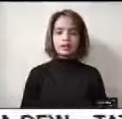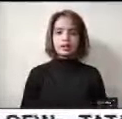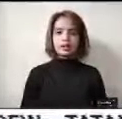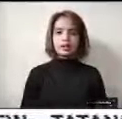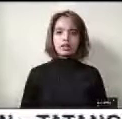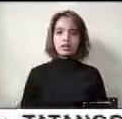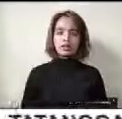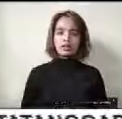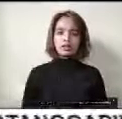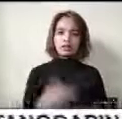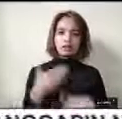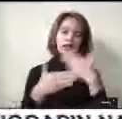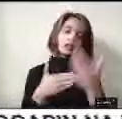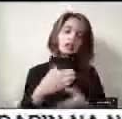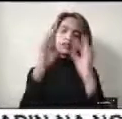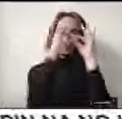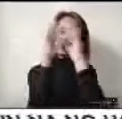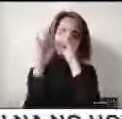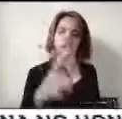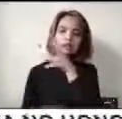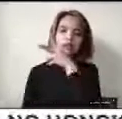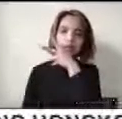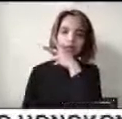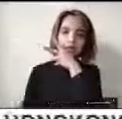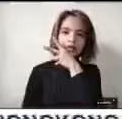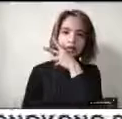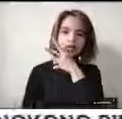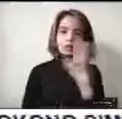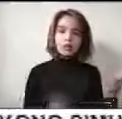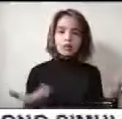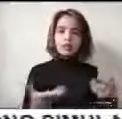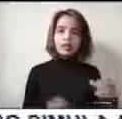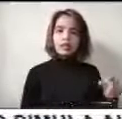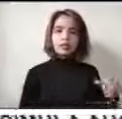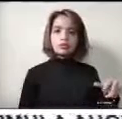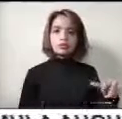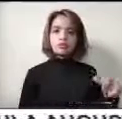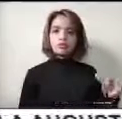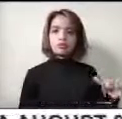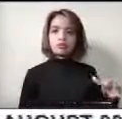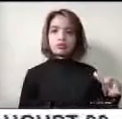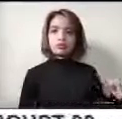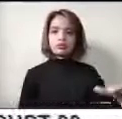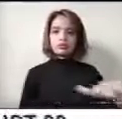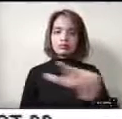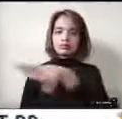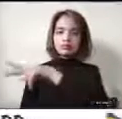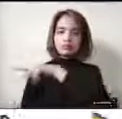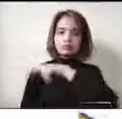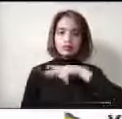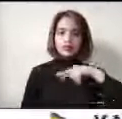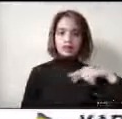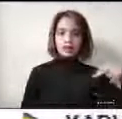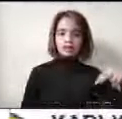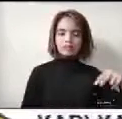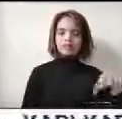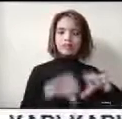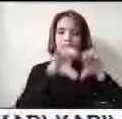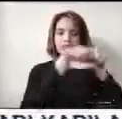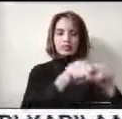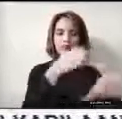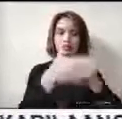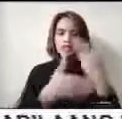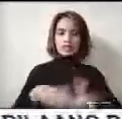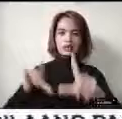pinagsamang puwersa ng Angeles City Drug Enforcement Unit at Police Station 4 sa isang bypass operation sa Balibago. Nakumpiska sa dalawang suspect